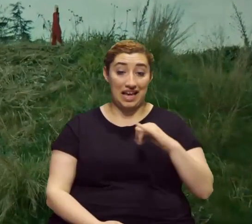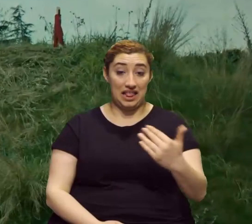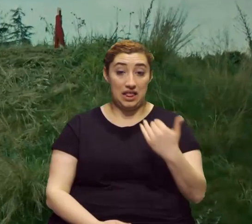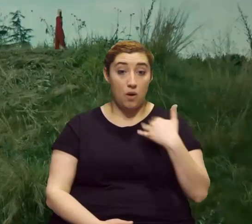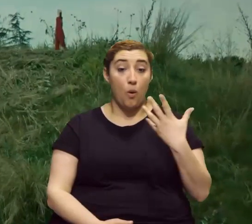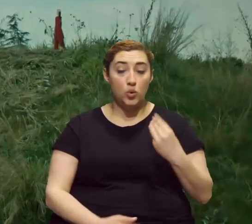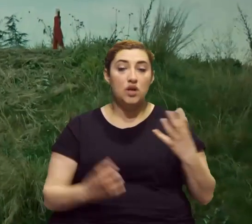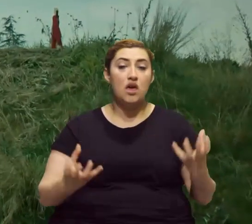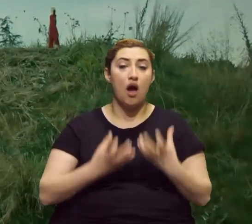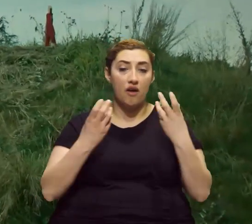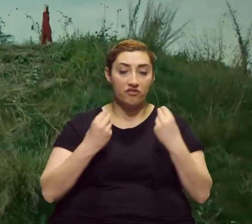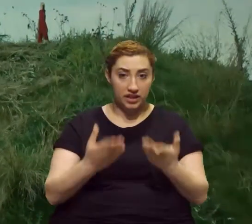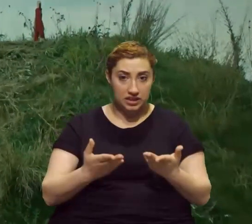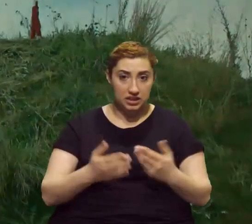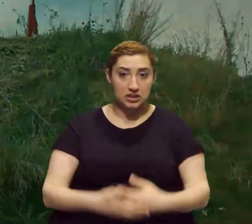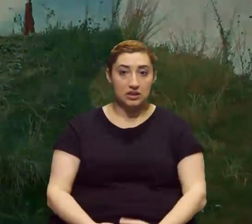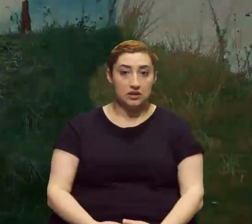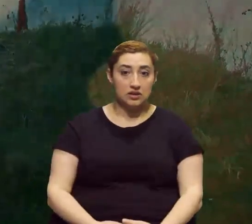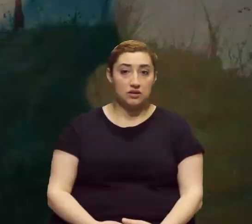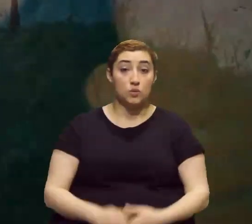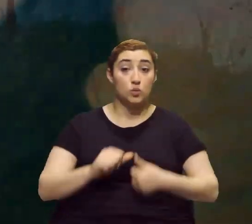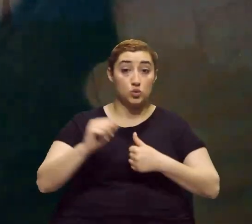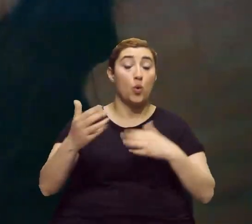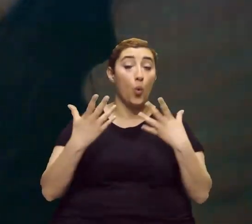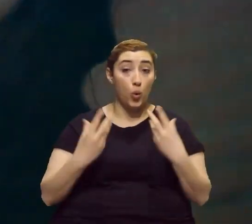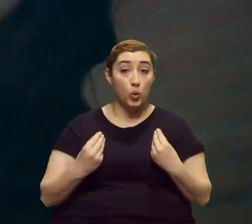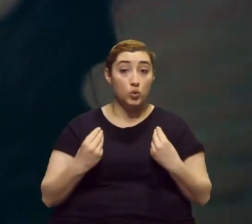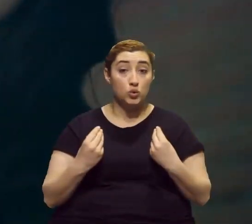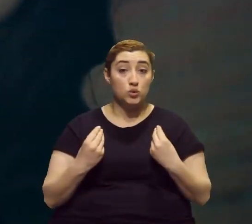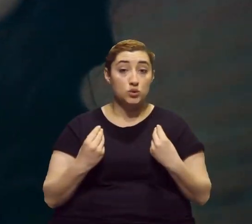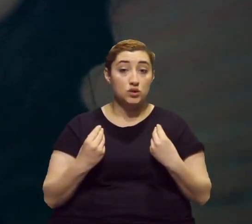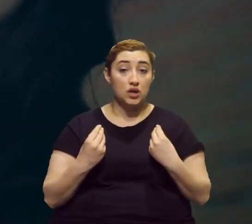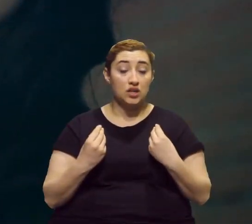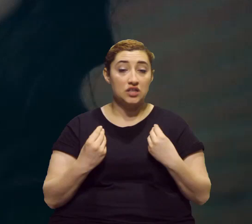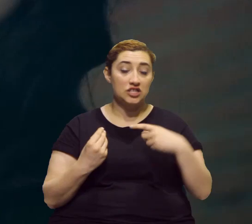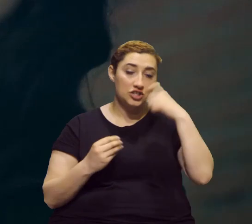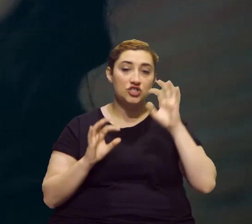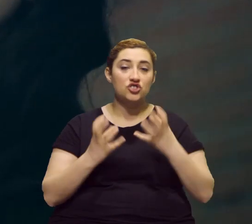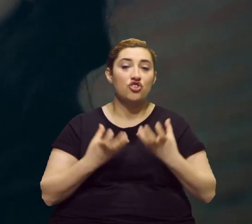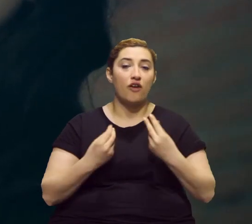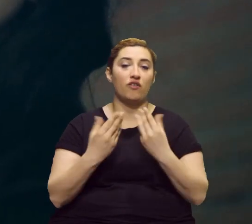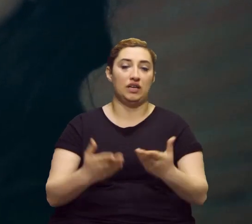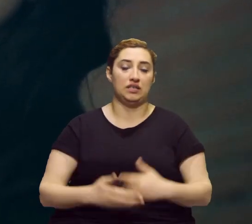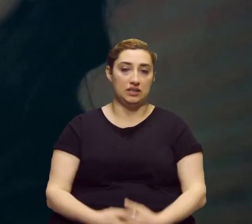Yakınlaştırırsın, yakar. Geçmiş. Uzaklaştırırsan ısıtır.